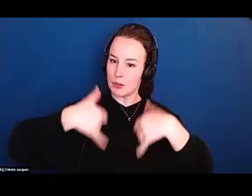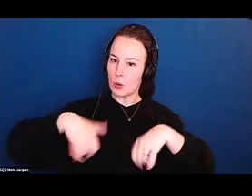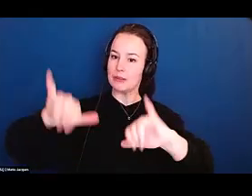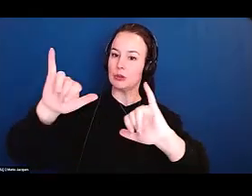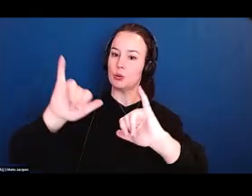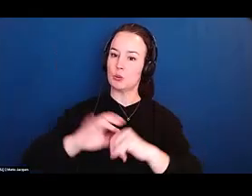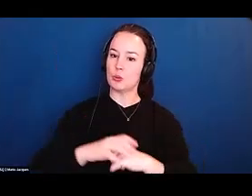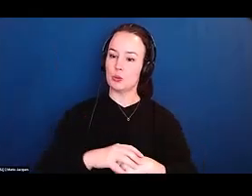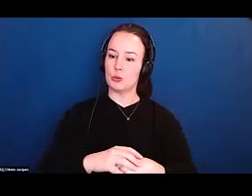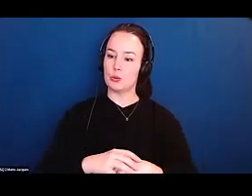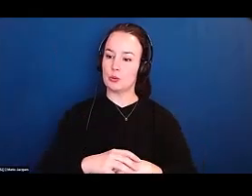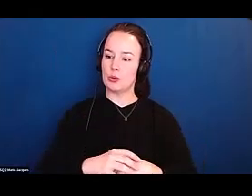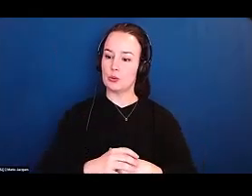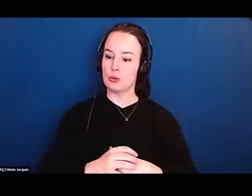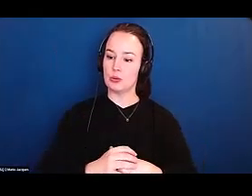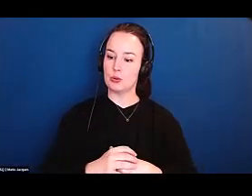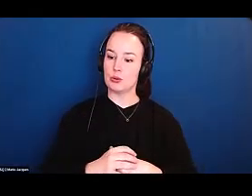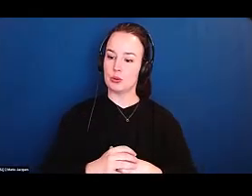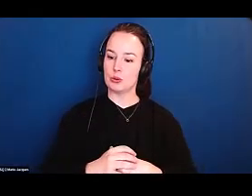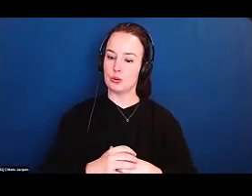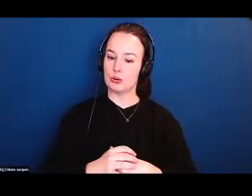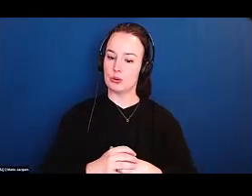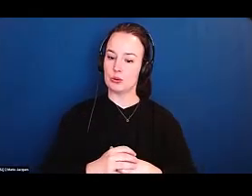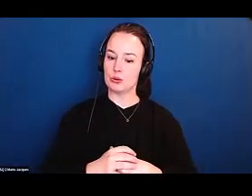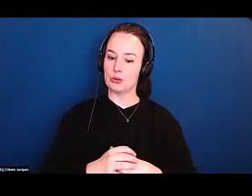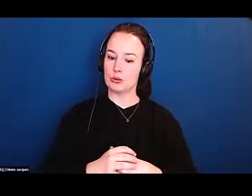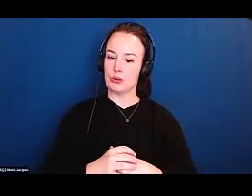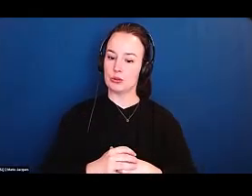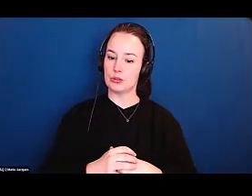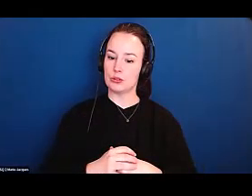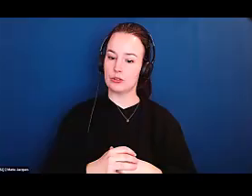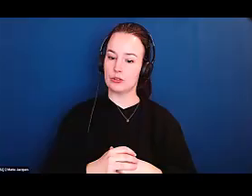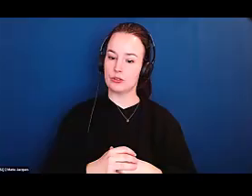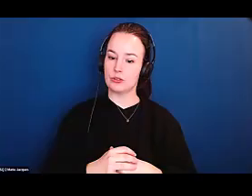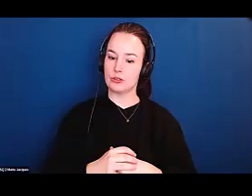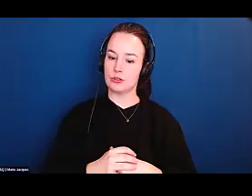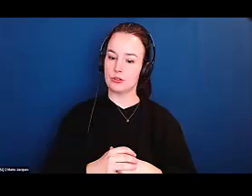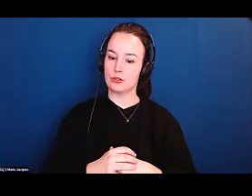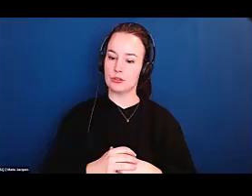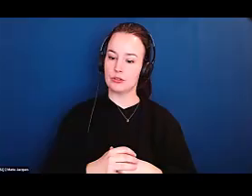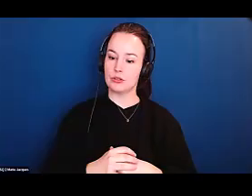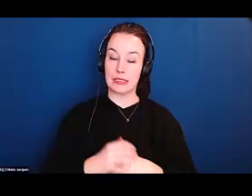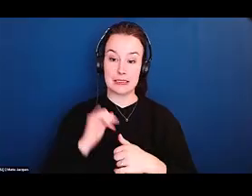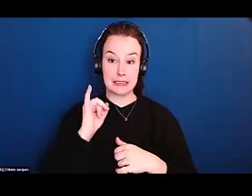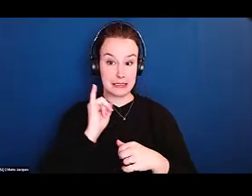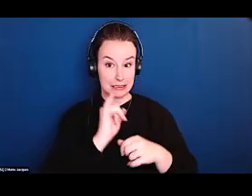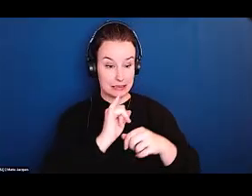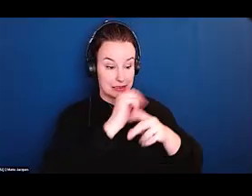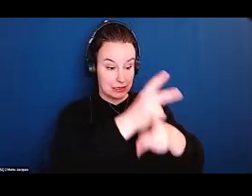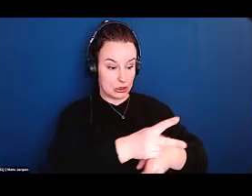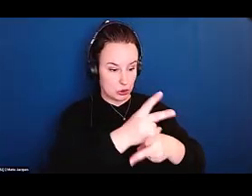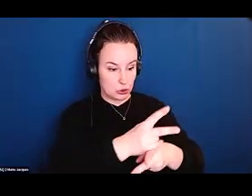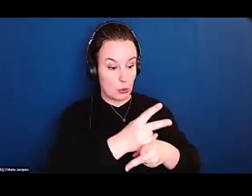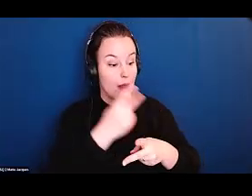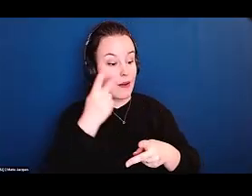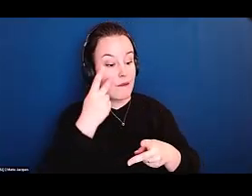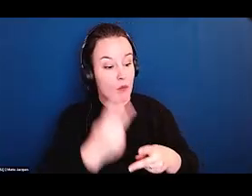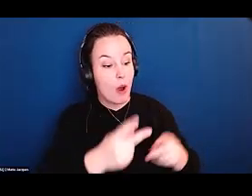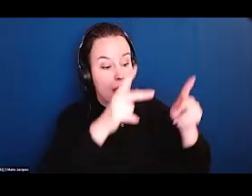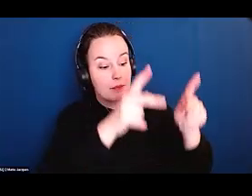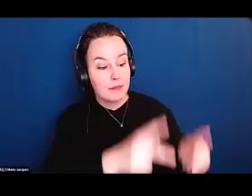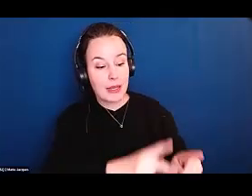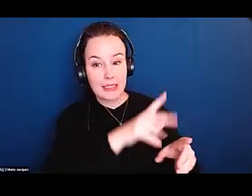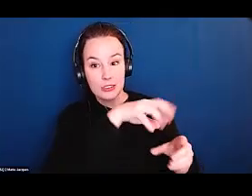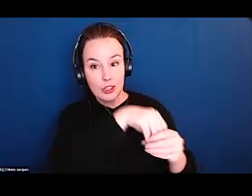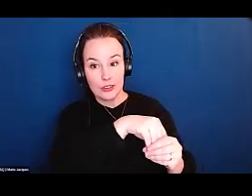positives. Il faut vraiment voir les personnes euh, dont nous prenons soin.